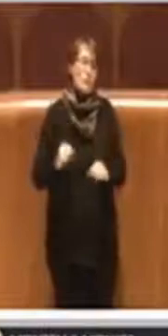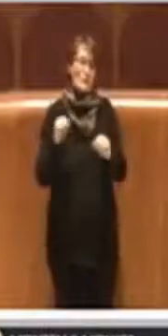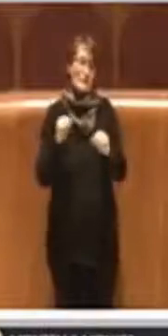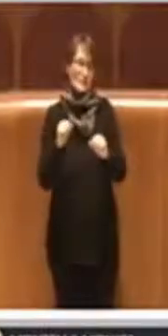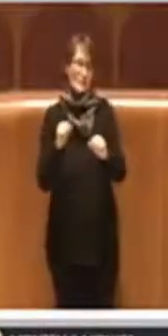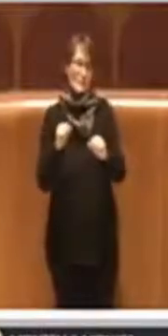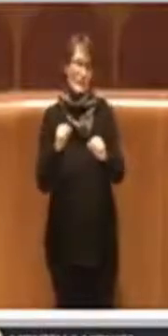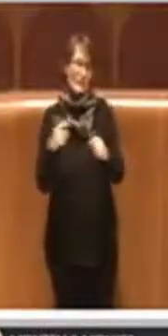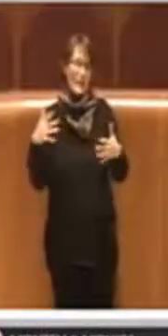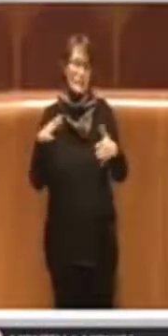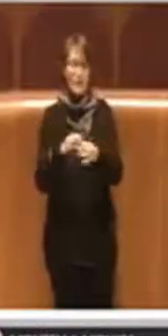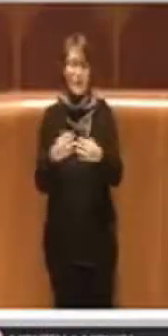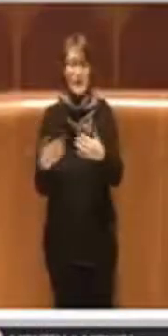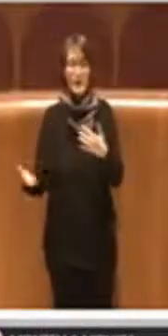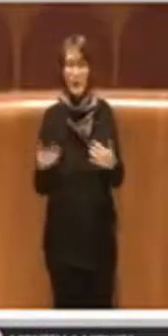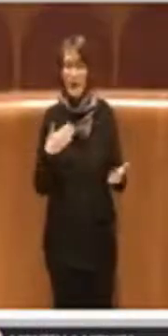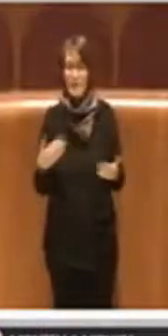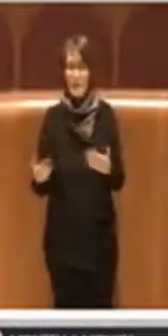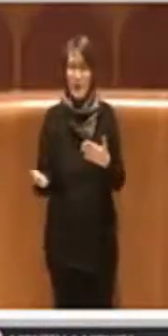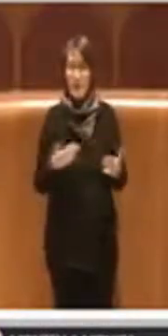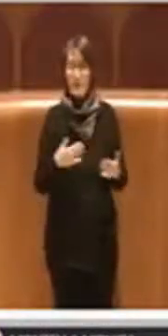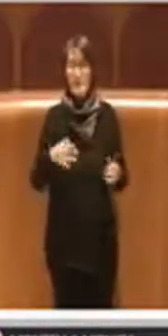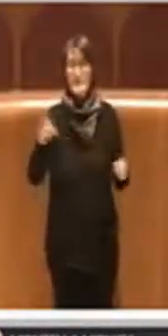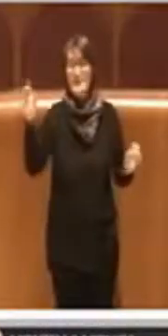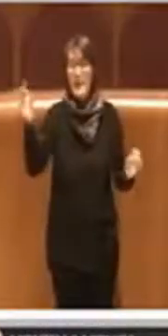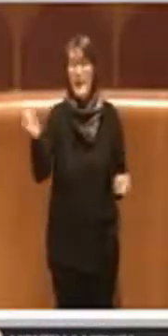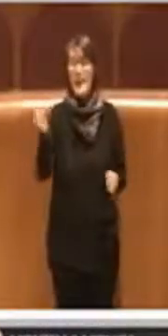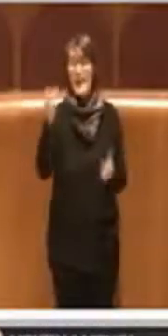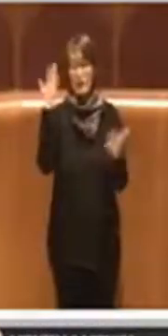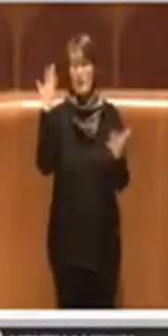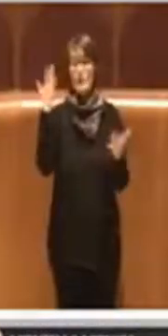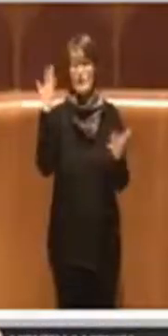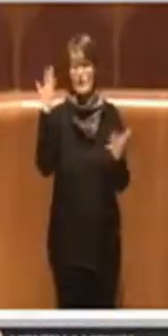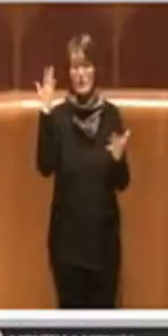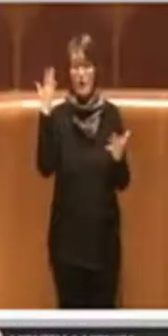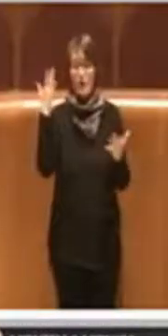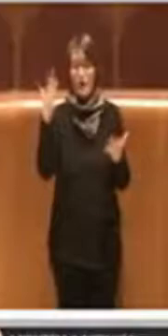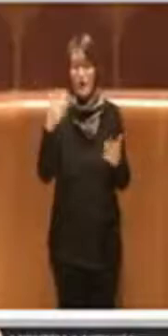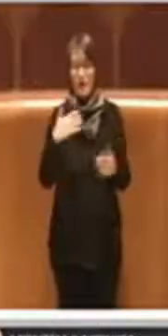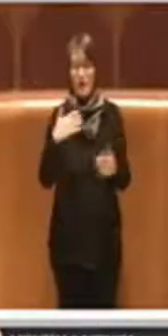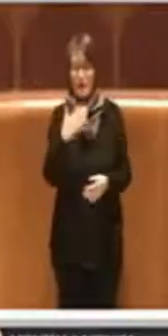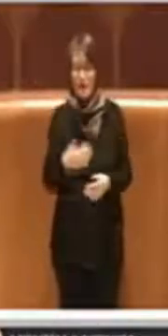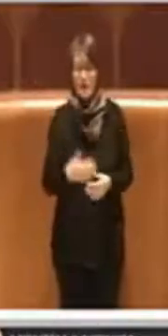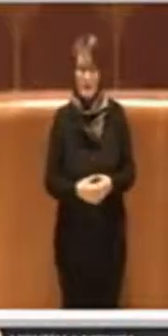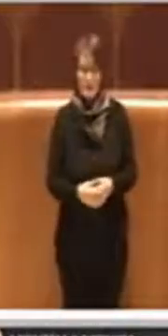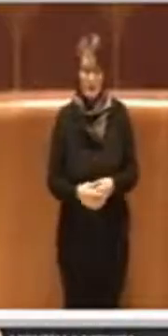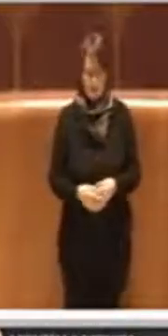emergenziale e assolutamente eccezionale di conduzione dei lavori. Grazie.